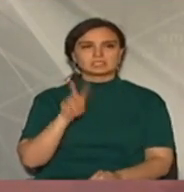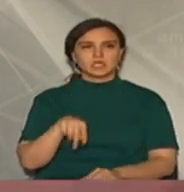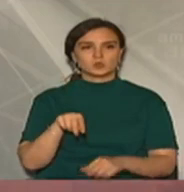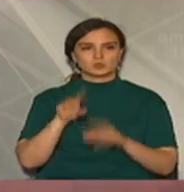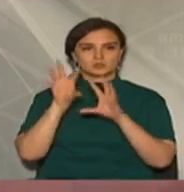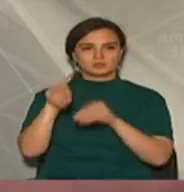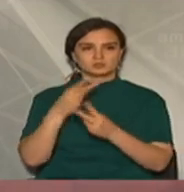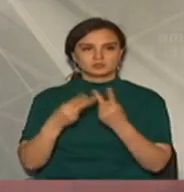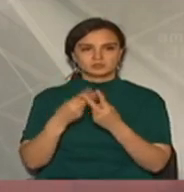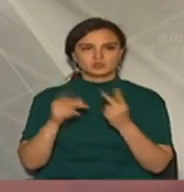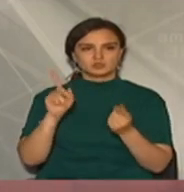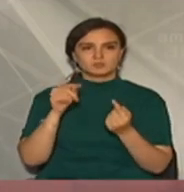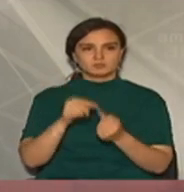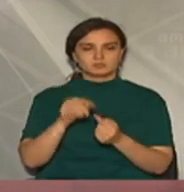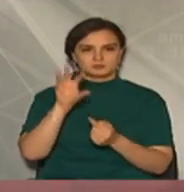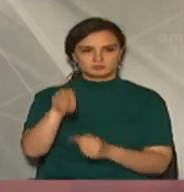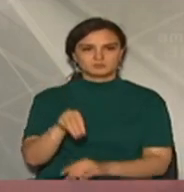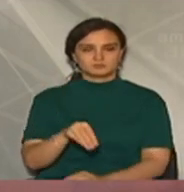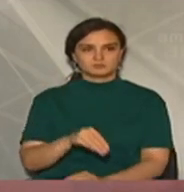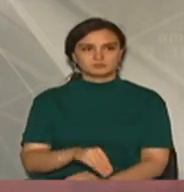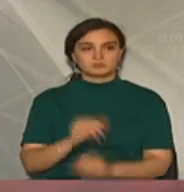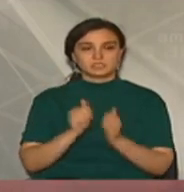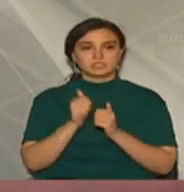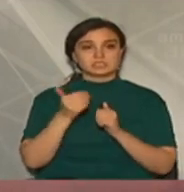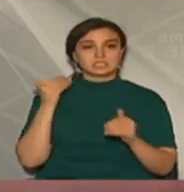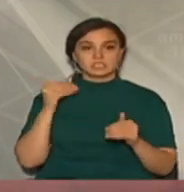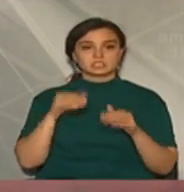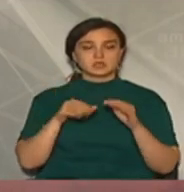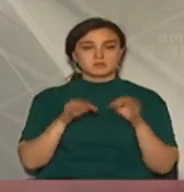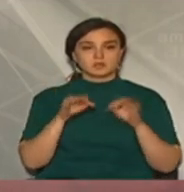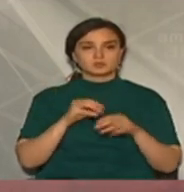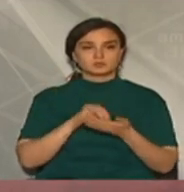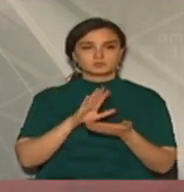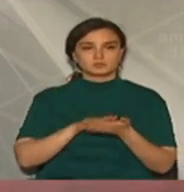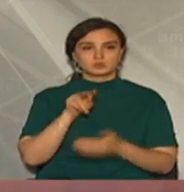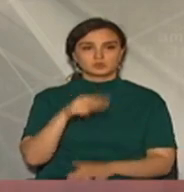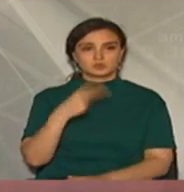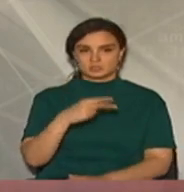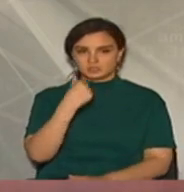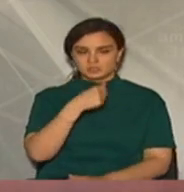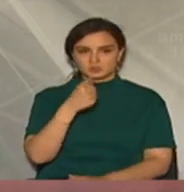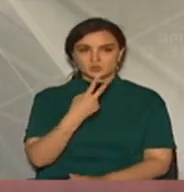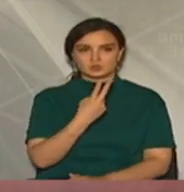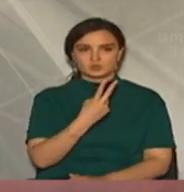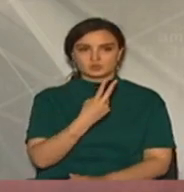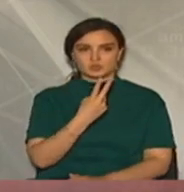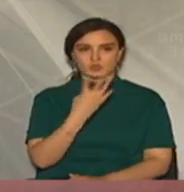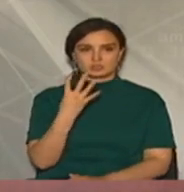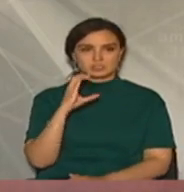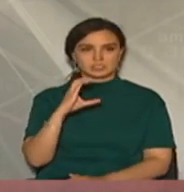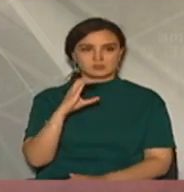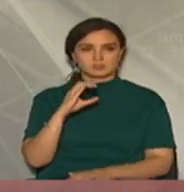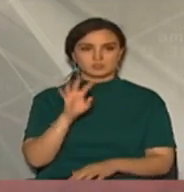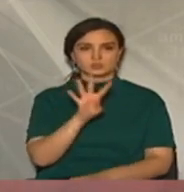პენიტენციური სამსახურის შესაბამის დაწესებულებაში. წინა სასამართლოს ხდომა დაინიშნოს 2020 წლის 22 სექტემბერს 16